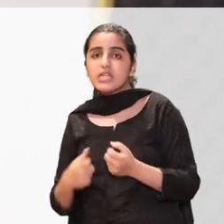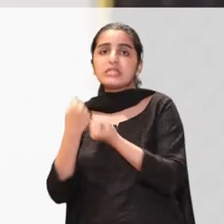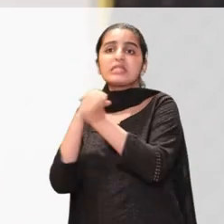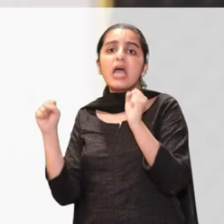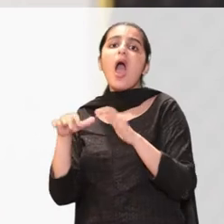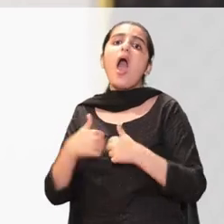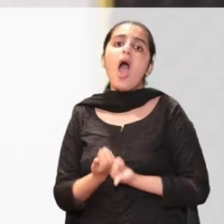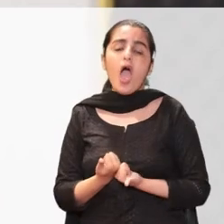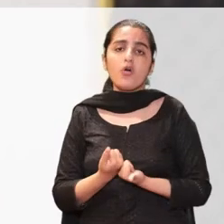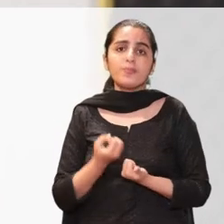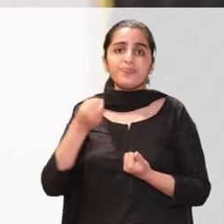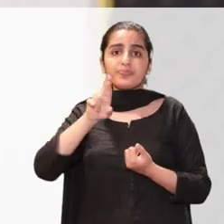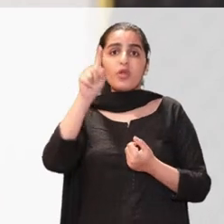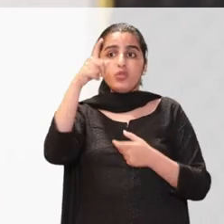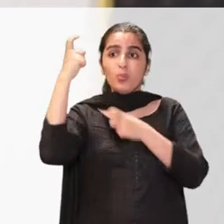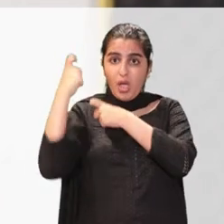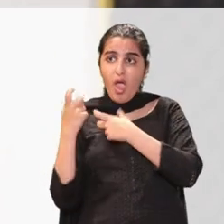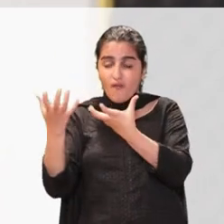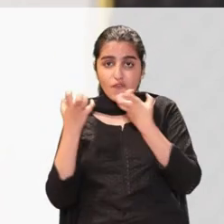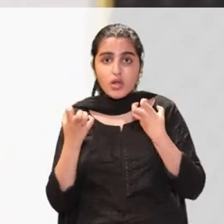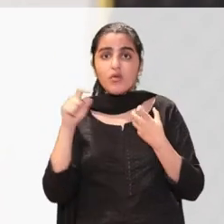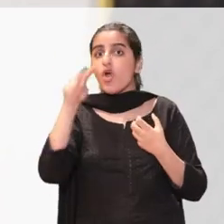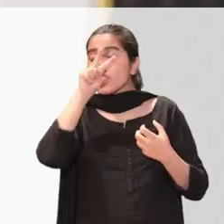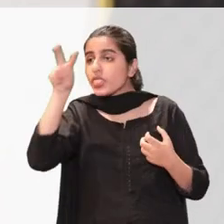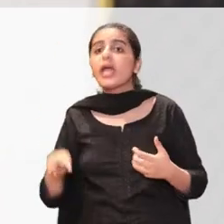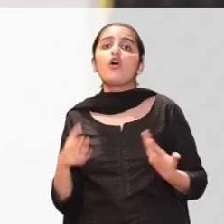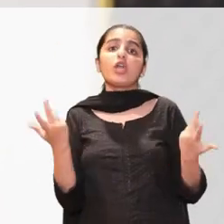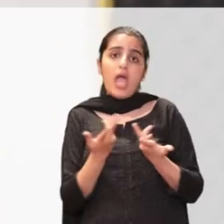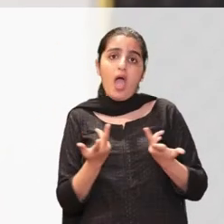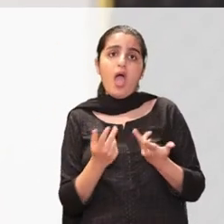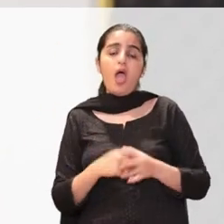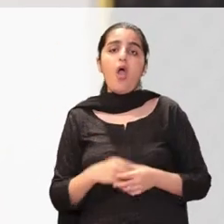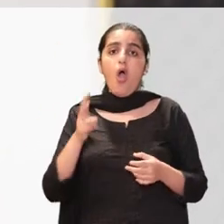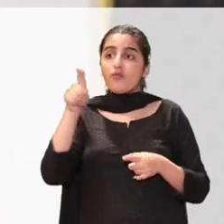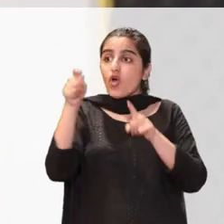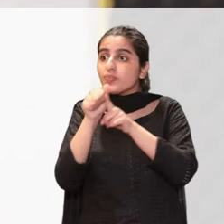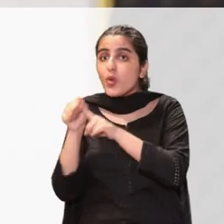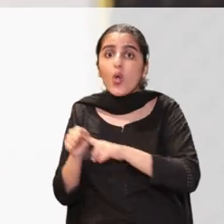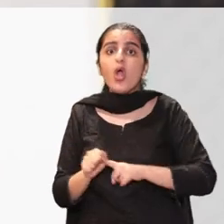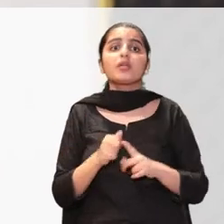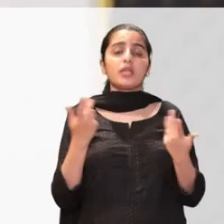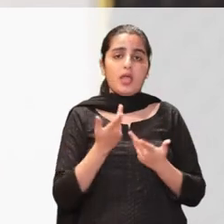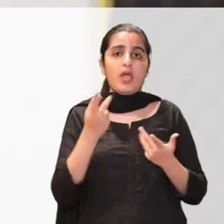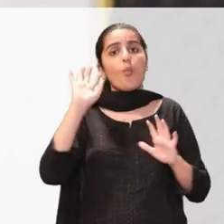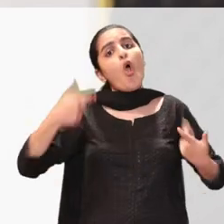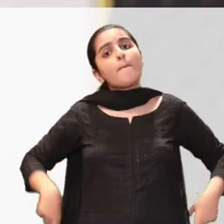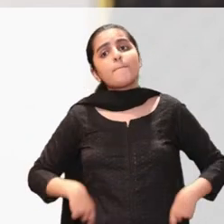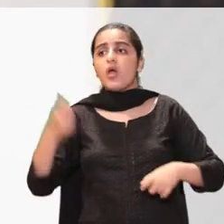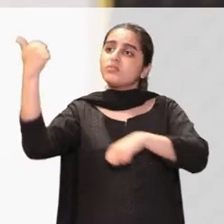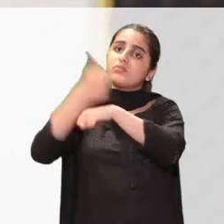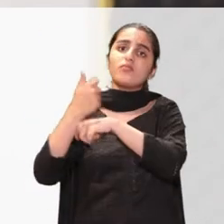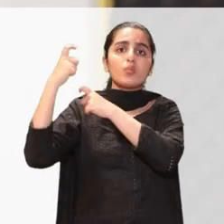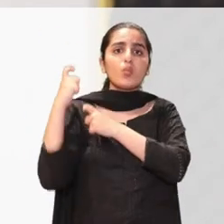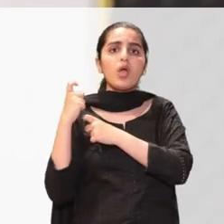होनी चाहिए कोई भी घृणित काम करता है तो कोई भी अपने तो